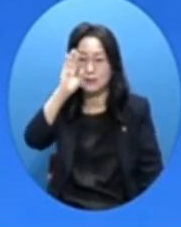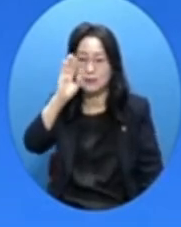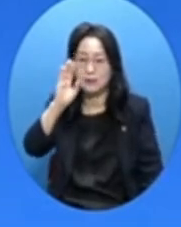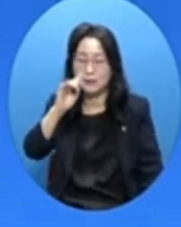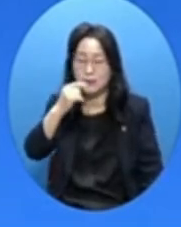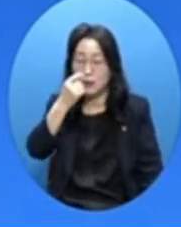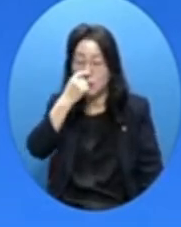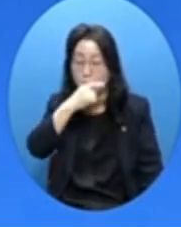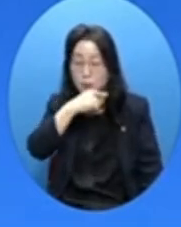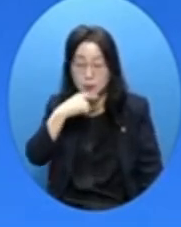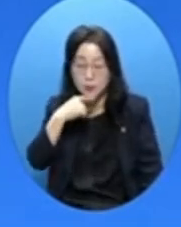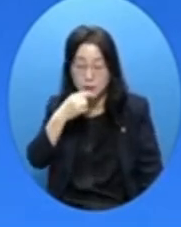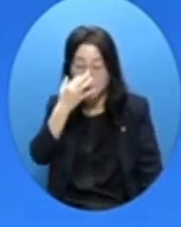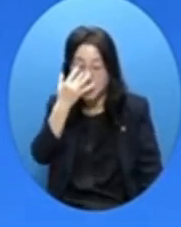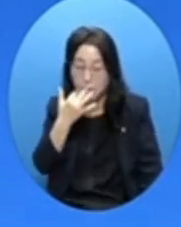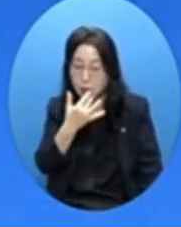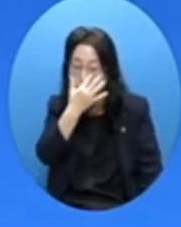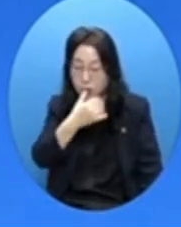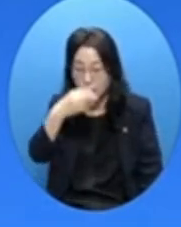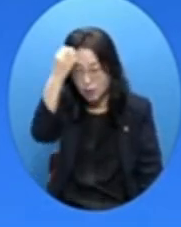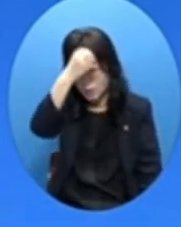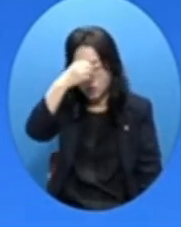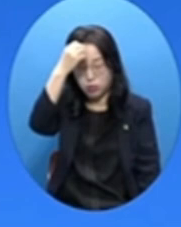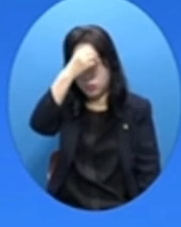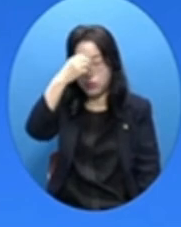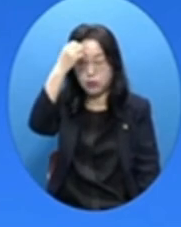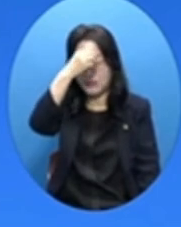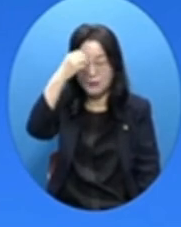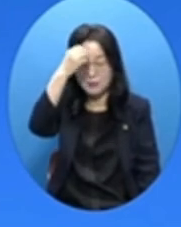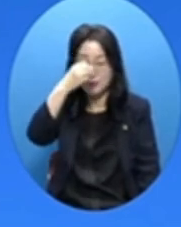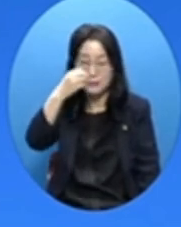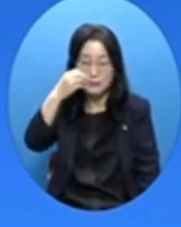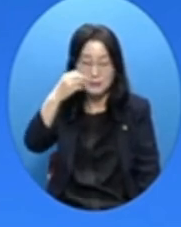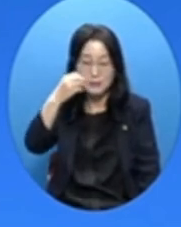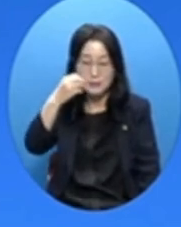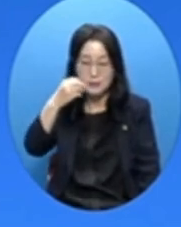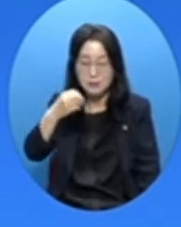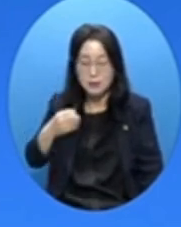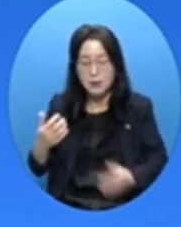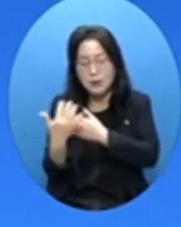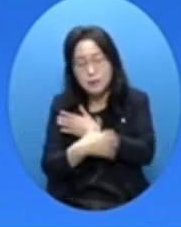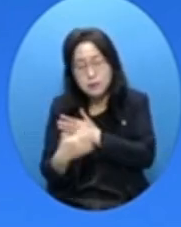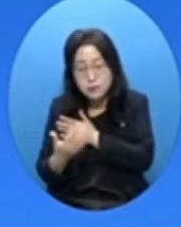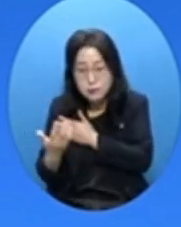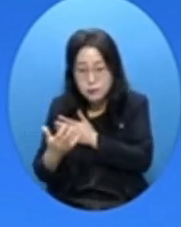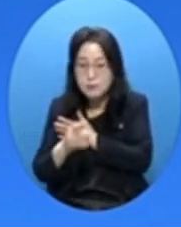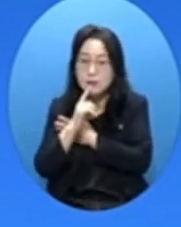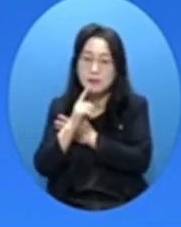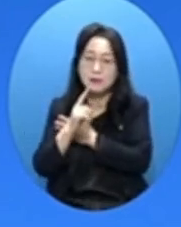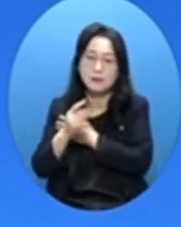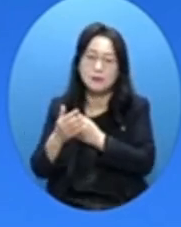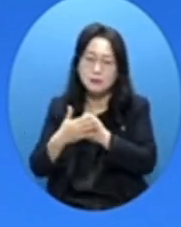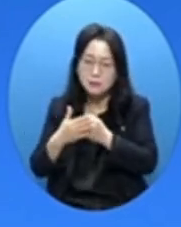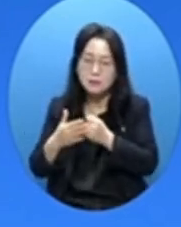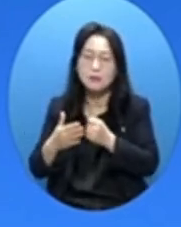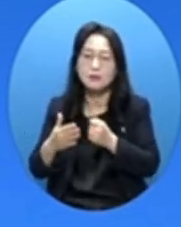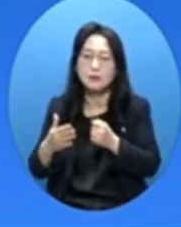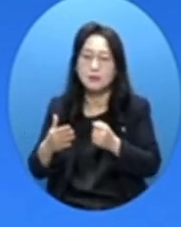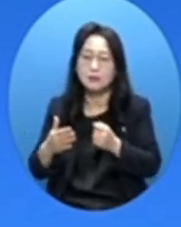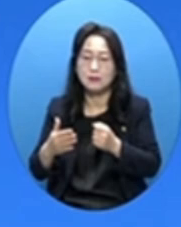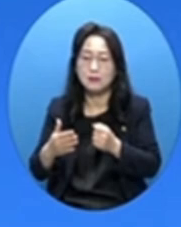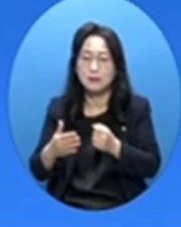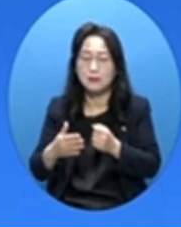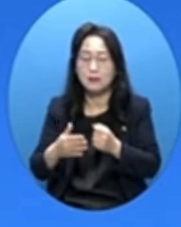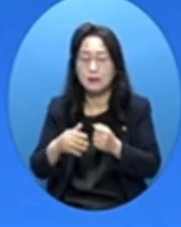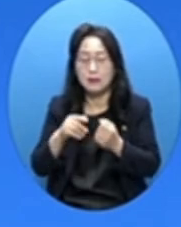커피 쏟고 어쩜 적으로 아이가 아픔과 통증을 호소 아니깐 3월이 견딜 수